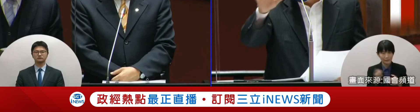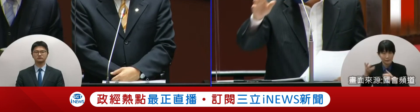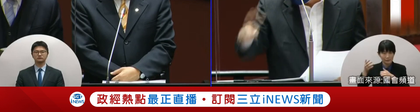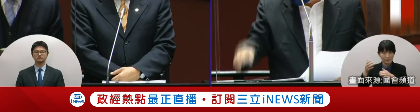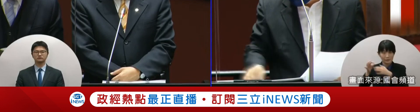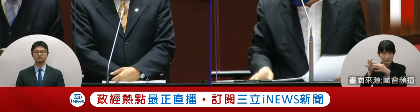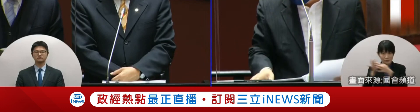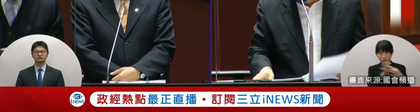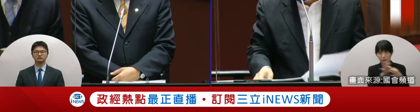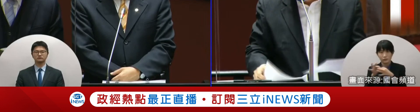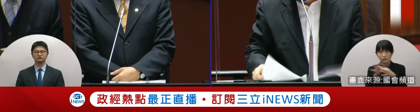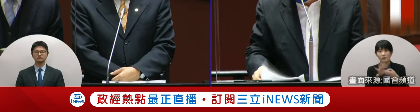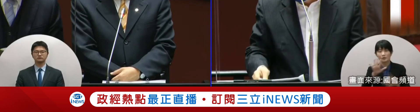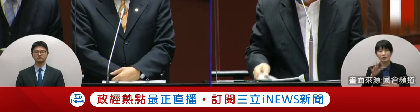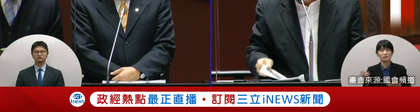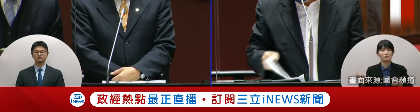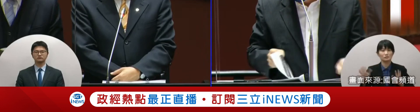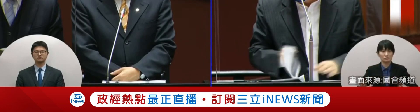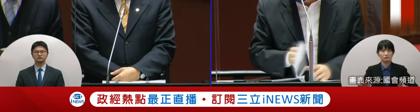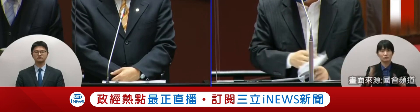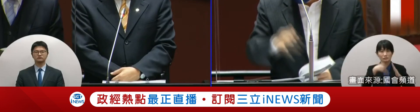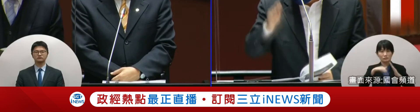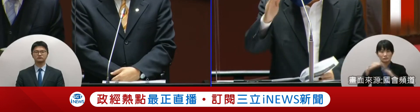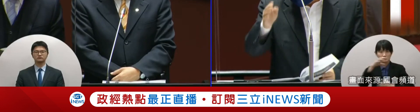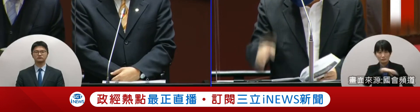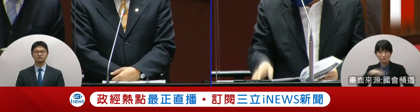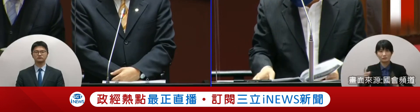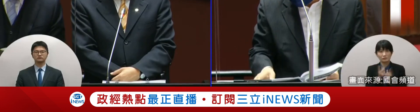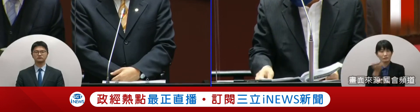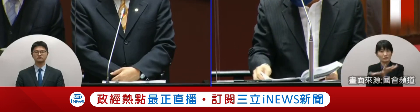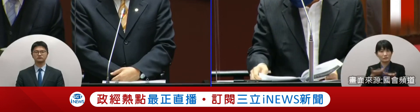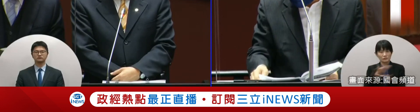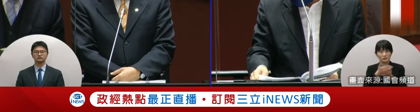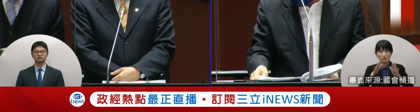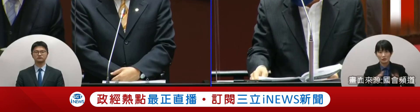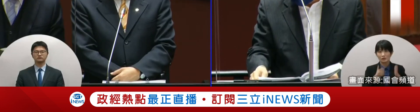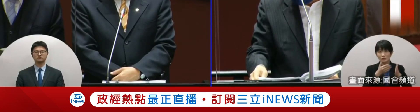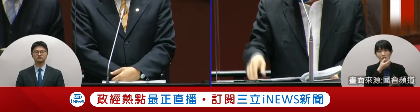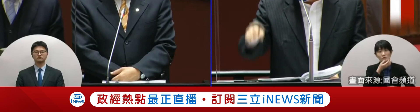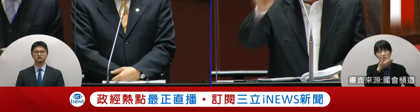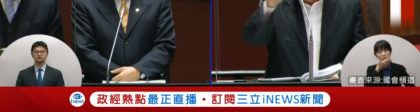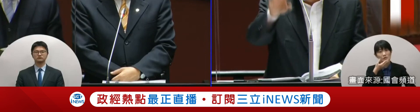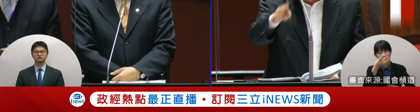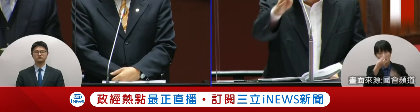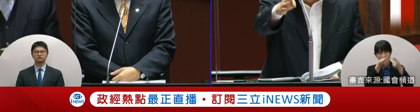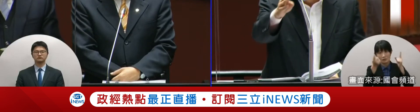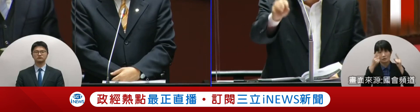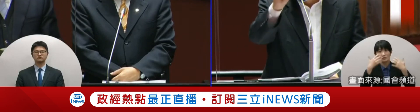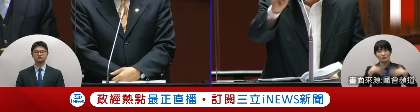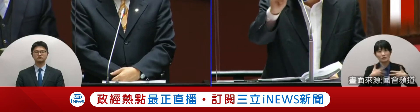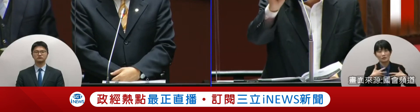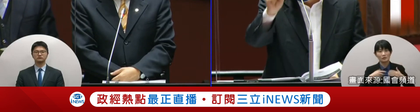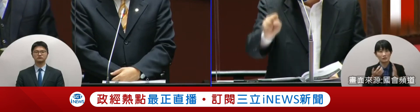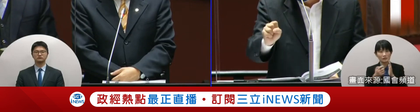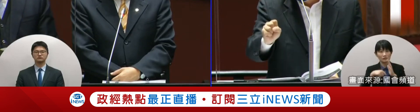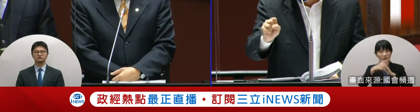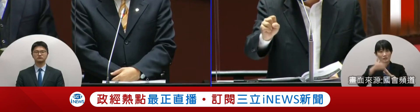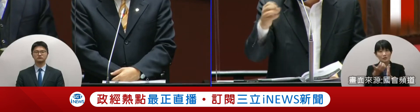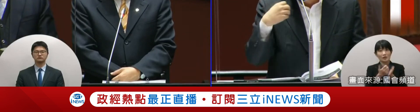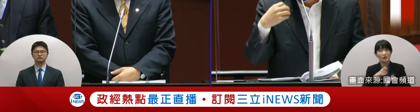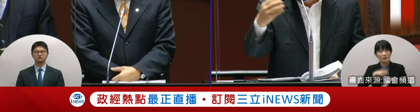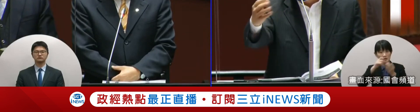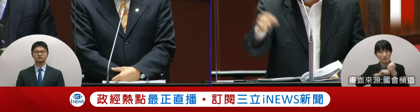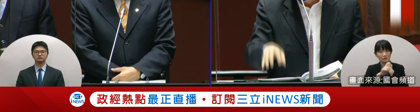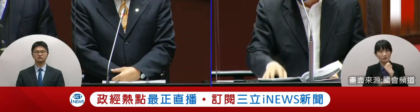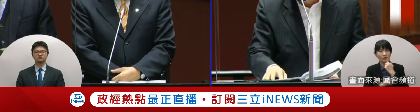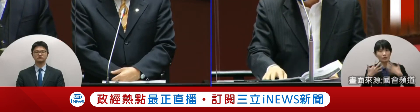针对这个交流的部分，现在教育部针对清华大学这个问题，你院长这边讲到一个法律问题，